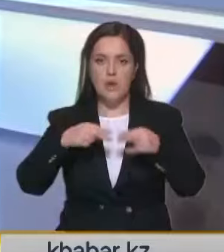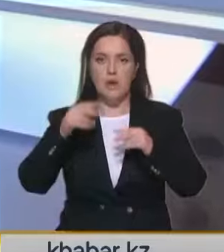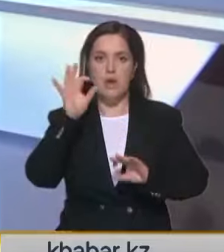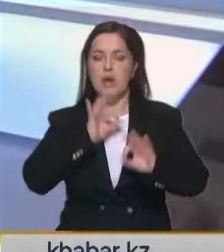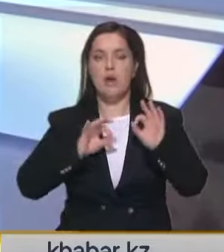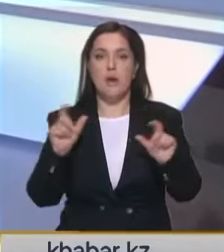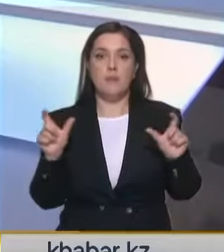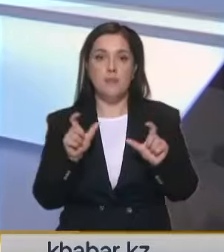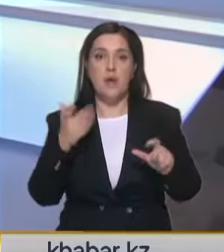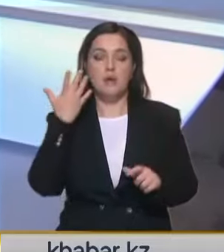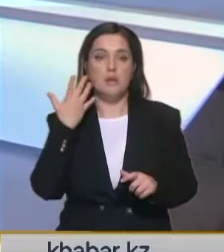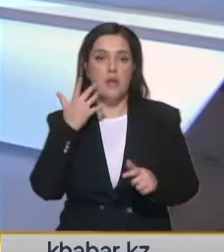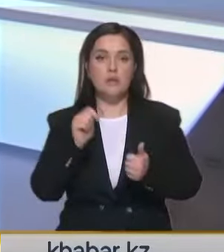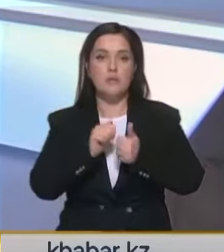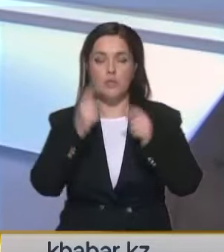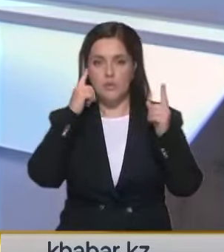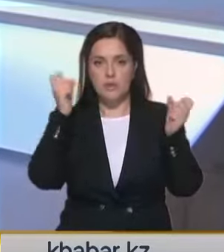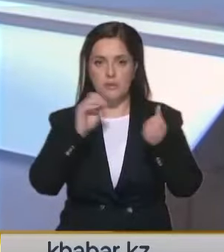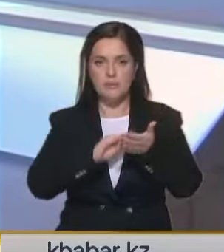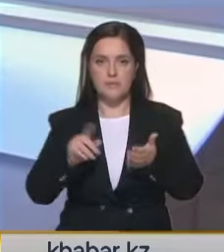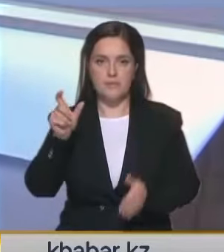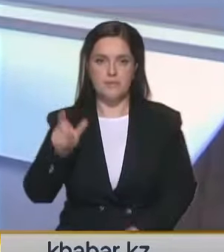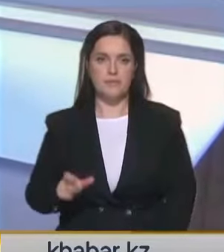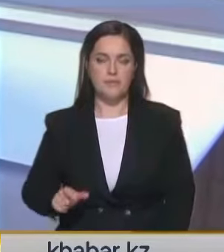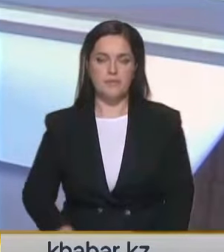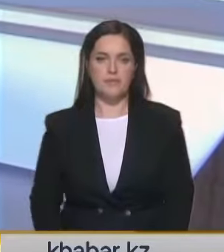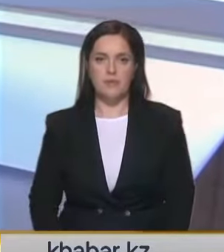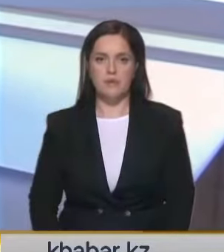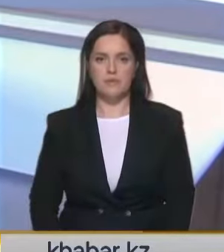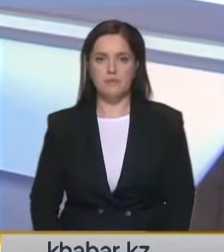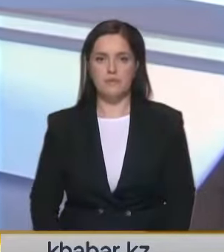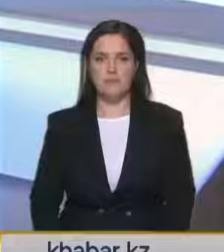продуктами или в аптеку. Когда технику заменят, узнавала Наталья Салькова.